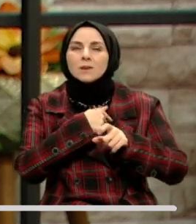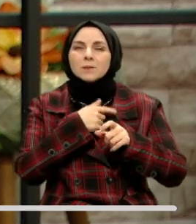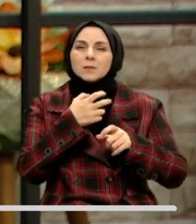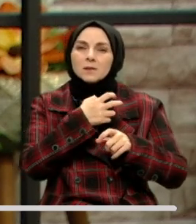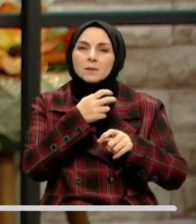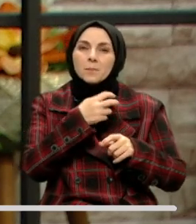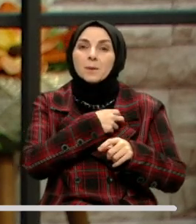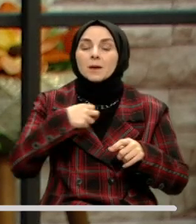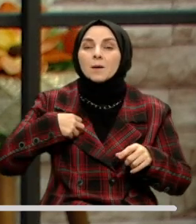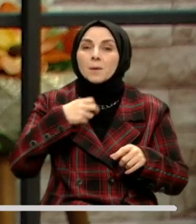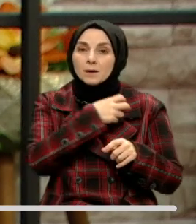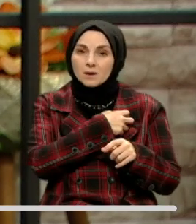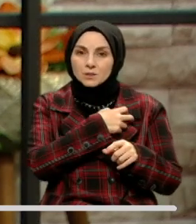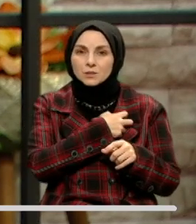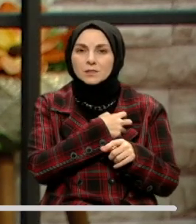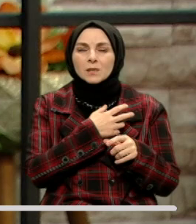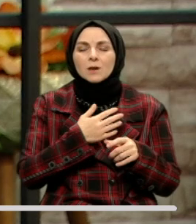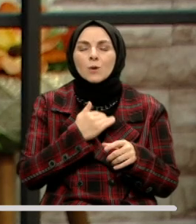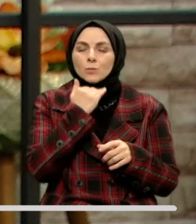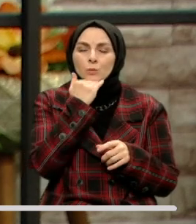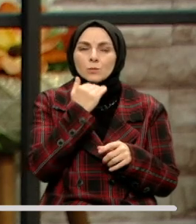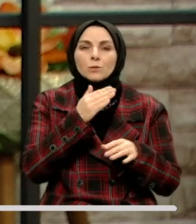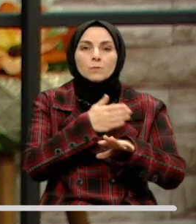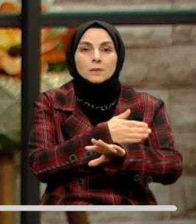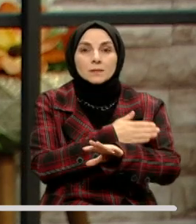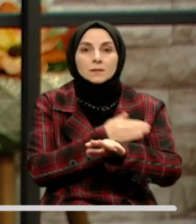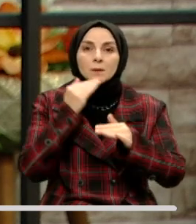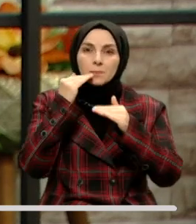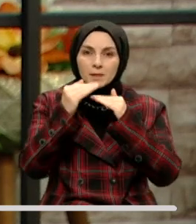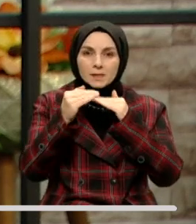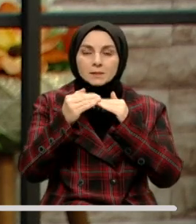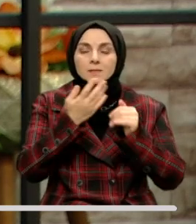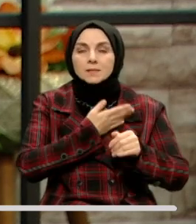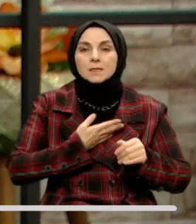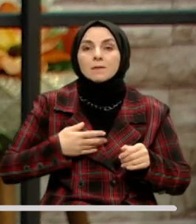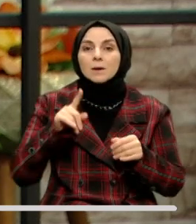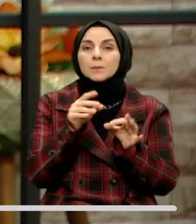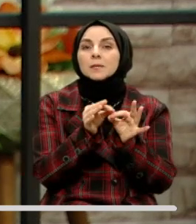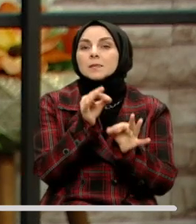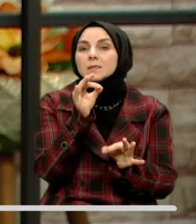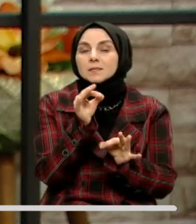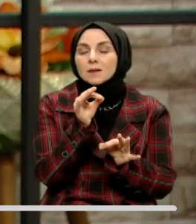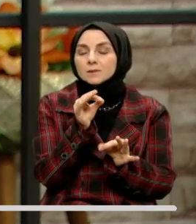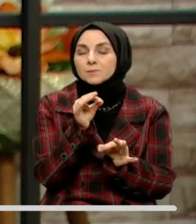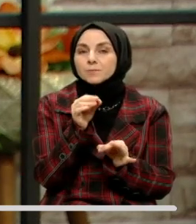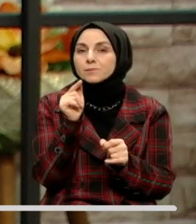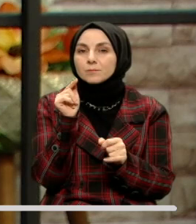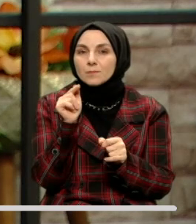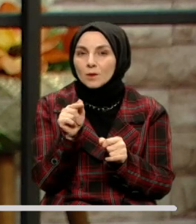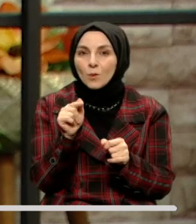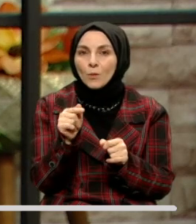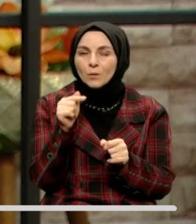aşkıyla mutlu bir insan, vatanını milletini seven bir insan. O fokurdamalar, o mırıltılar